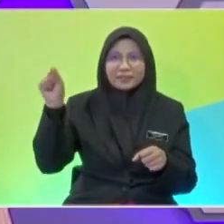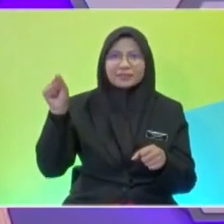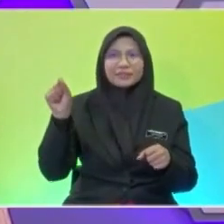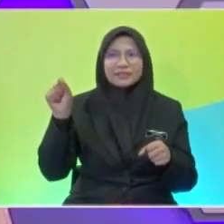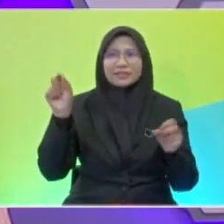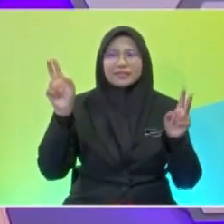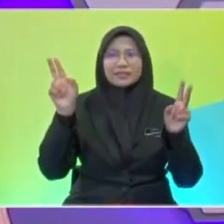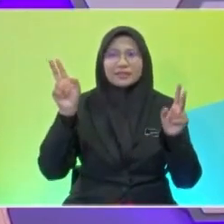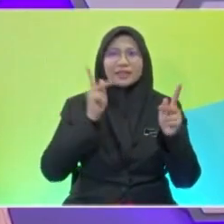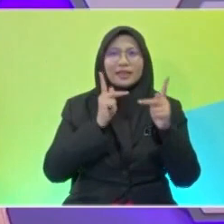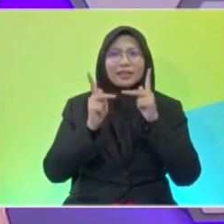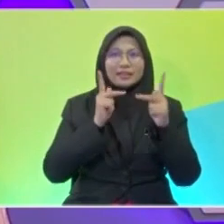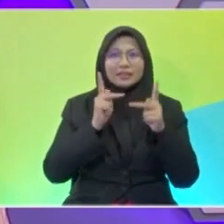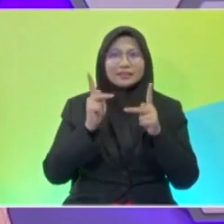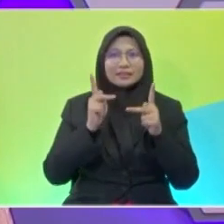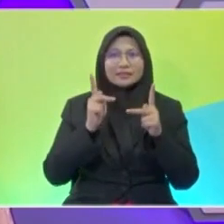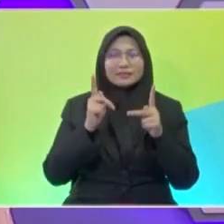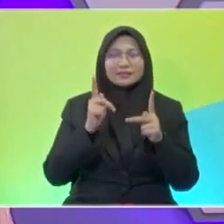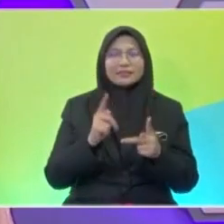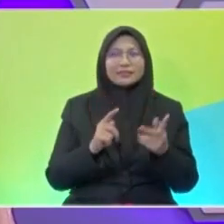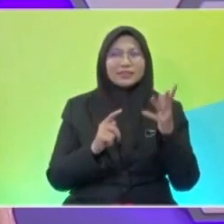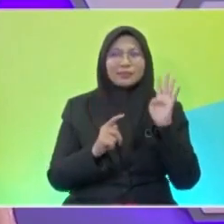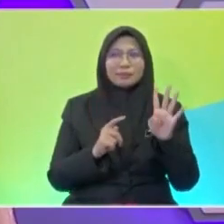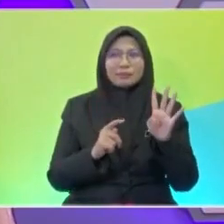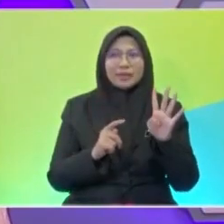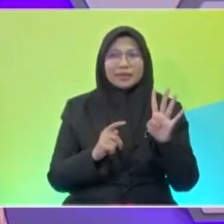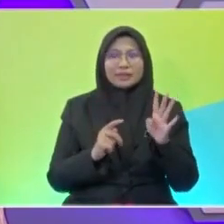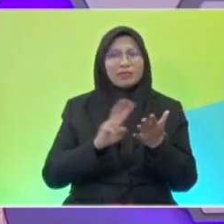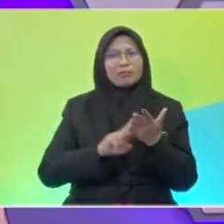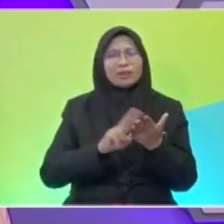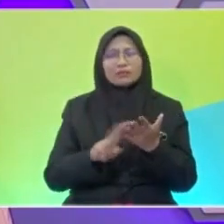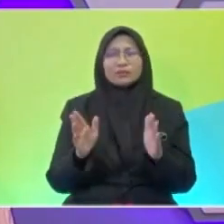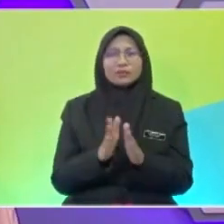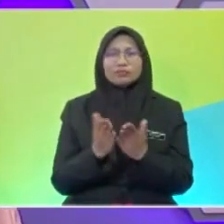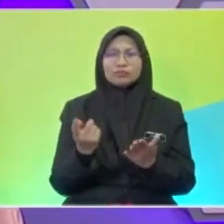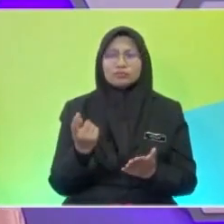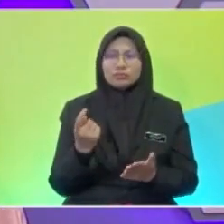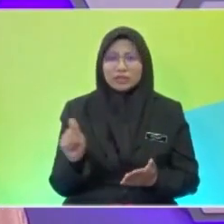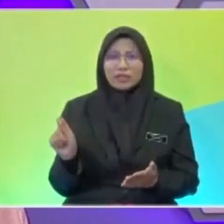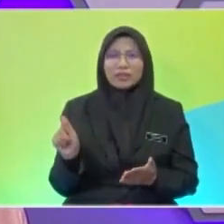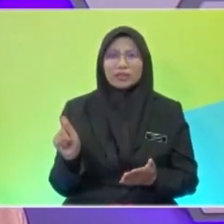dalam buku teksnya supaya dapat membantu dan seterusnya memang tak lain tak bukan